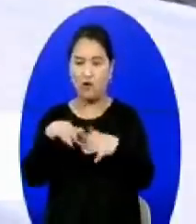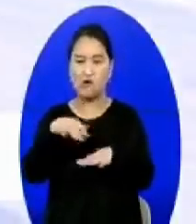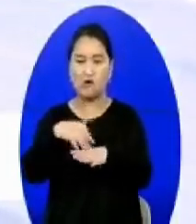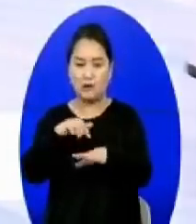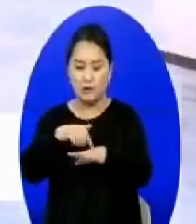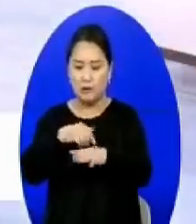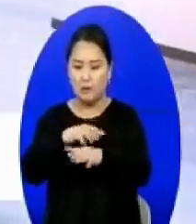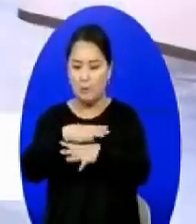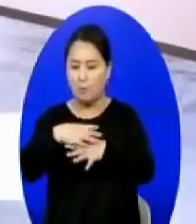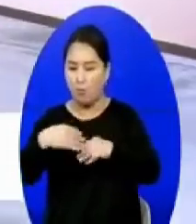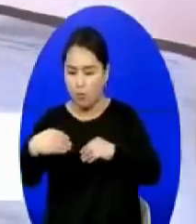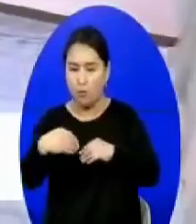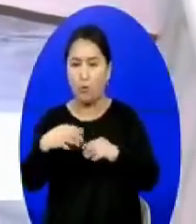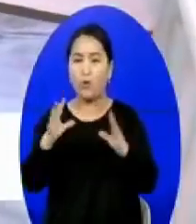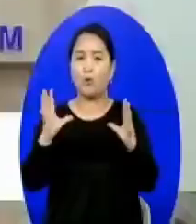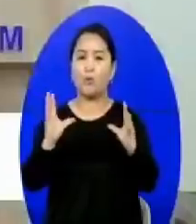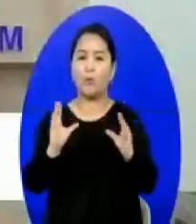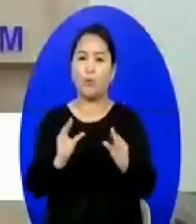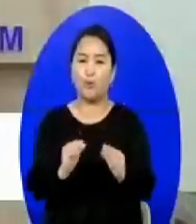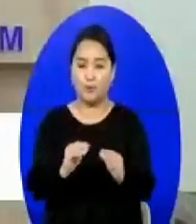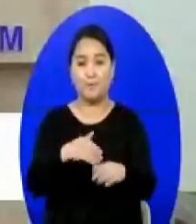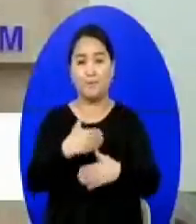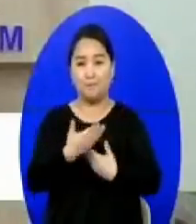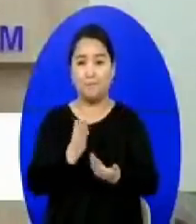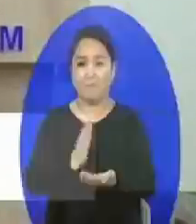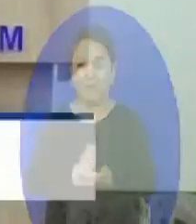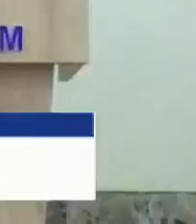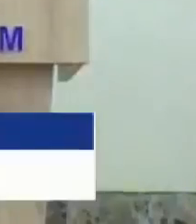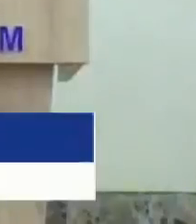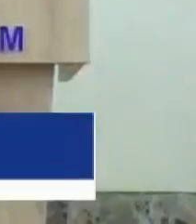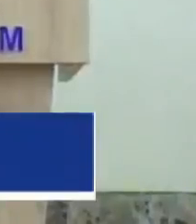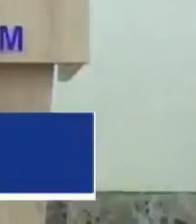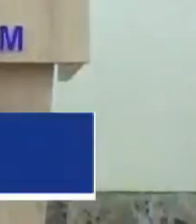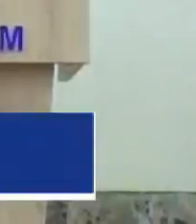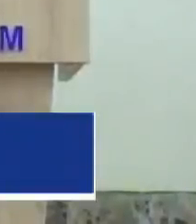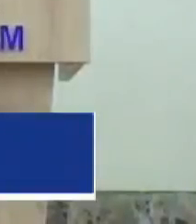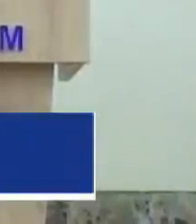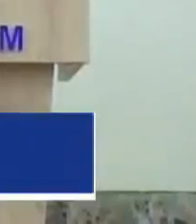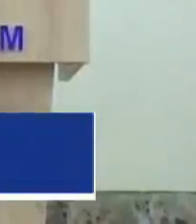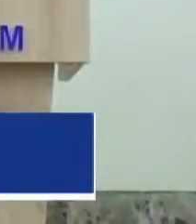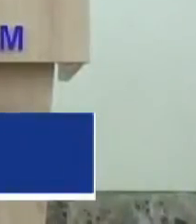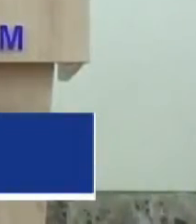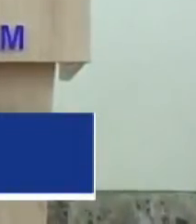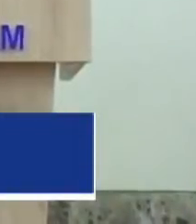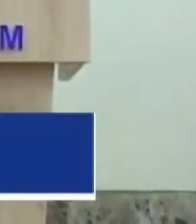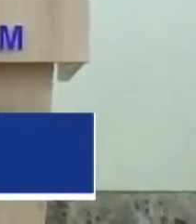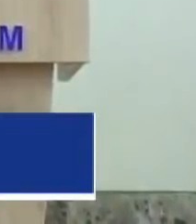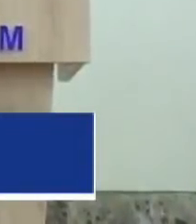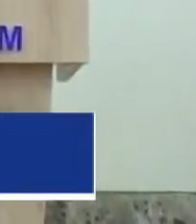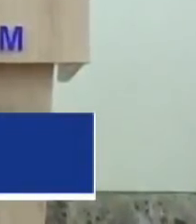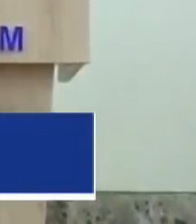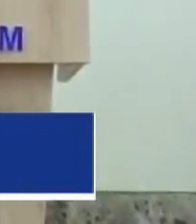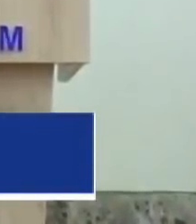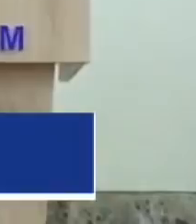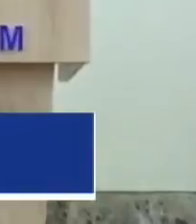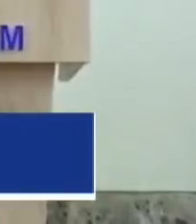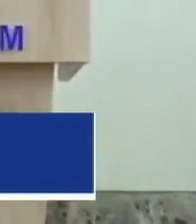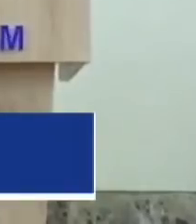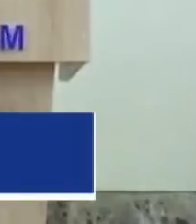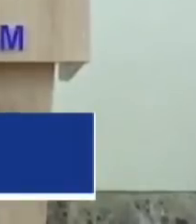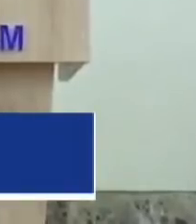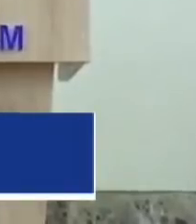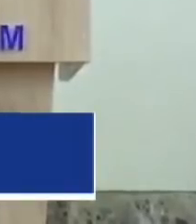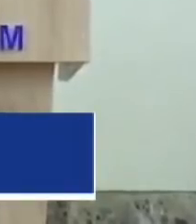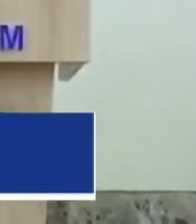буурсан үзүүлэлт гарчээ. Гэрт нь одоо хүмүүсээ бас тусгаарлаж байгаа. Харин манайх бол ихэнх тохиолдолд бид нар одоо